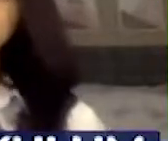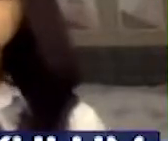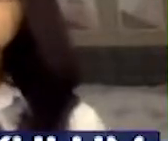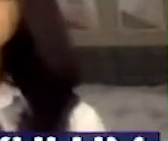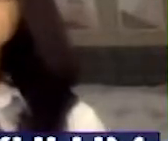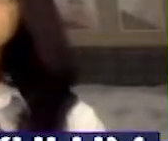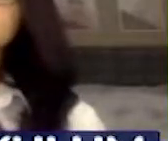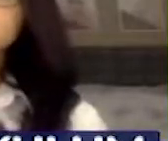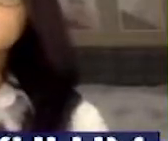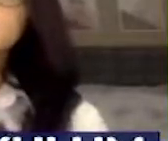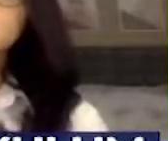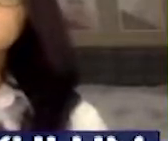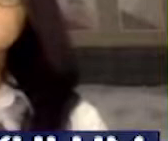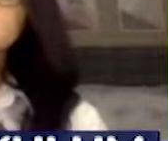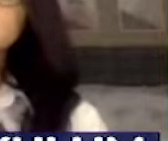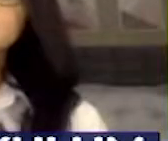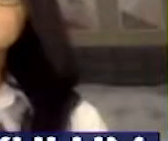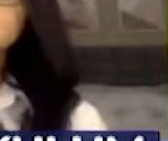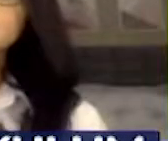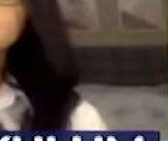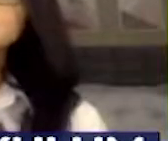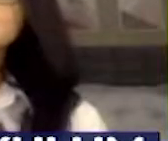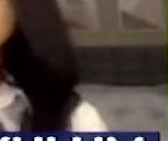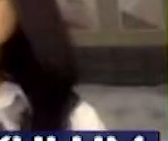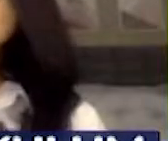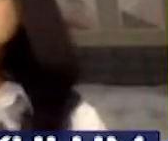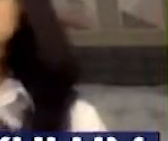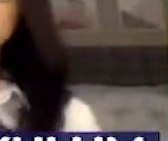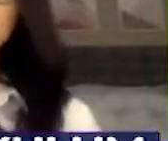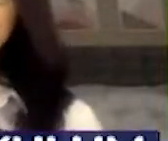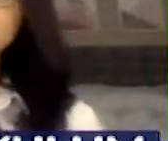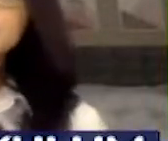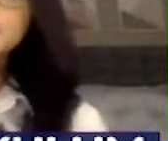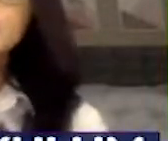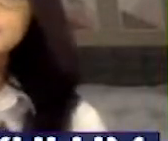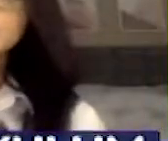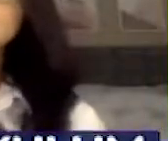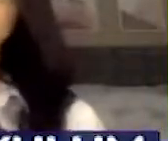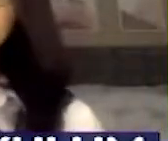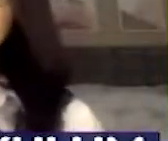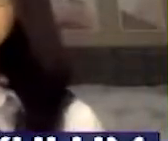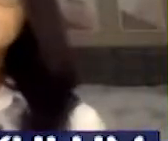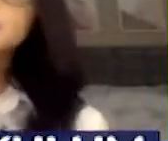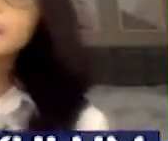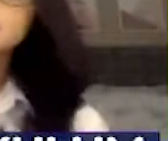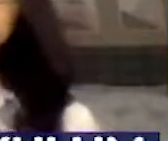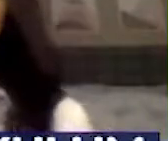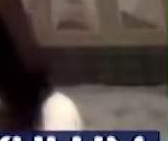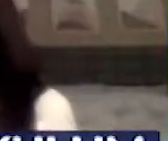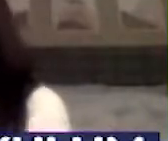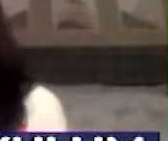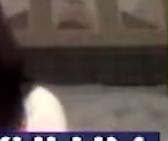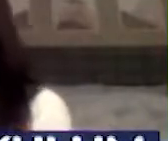murid juga karena akan Hai istilahnya tidak setara ya antara sekolah satu dengan sekolah lainnya ketika mereka